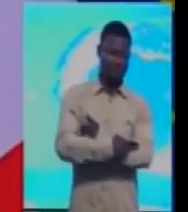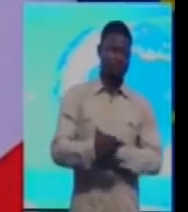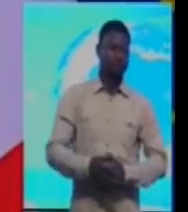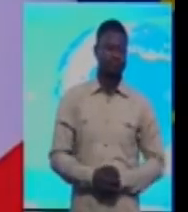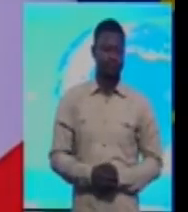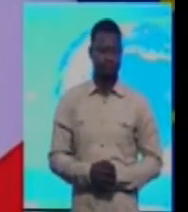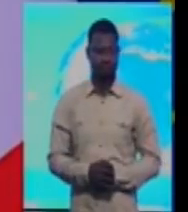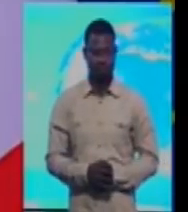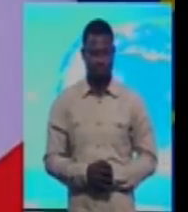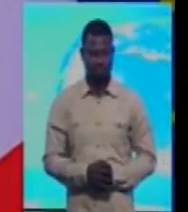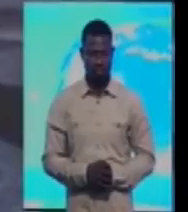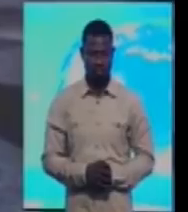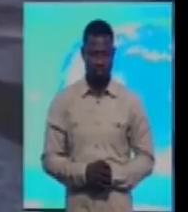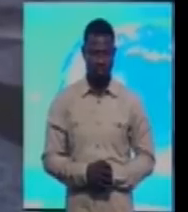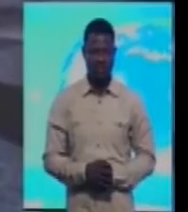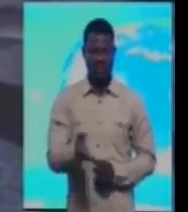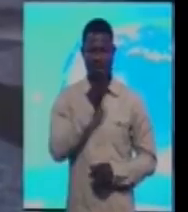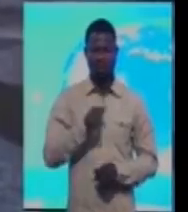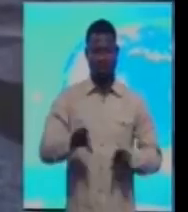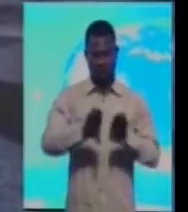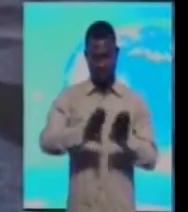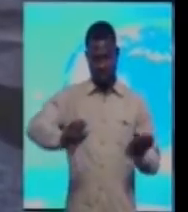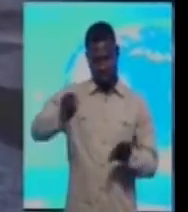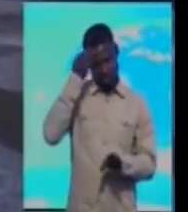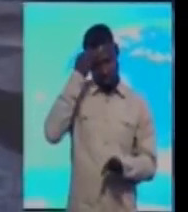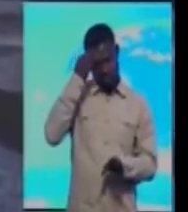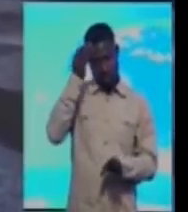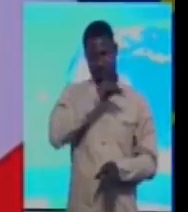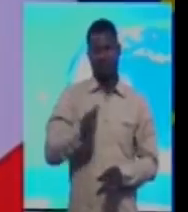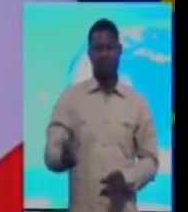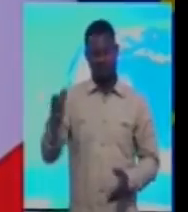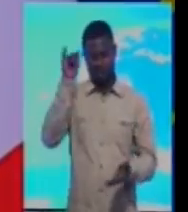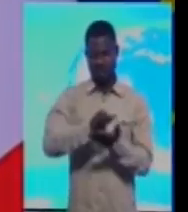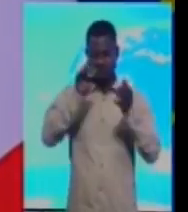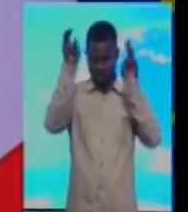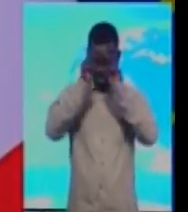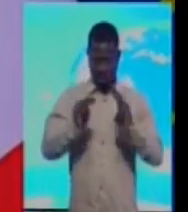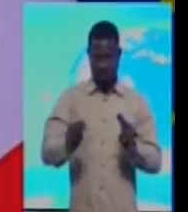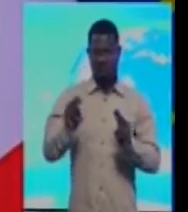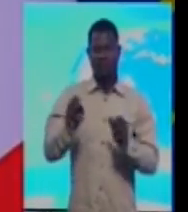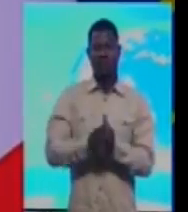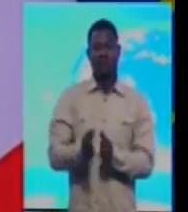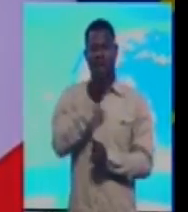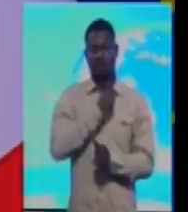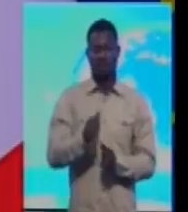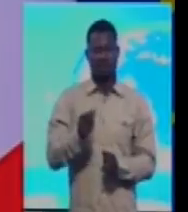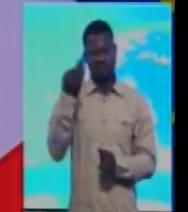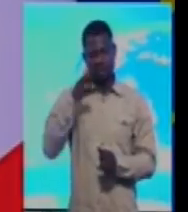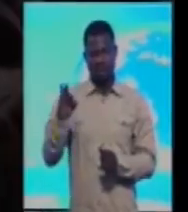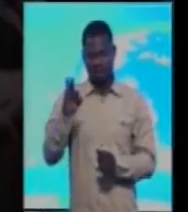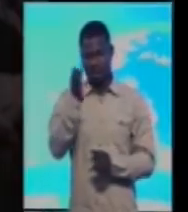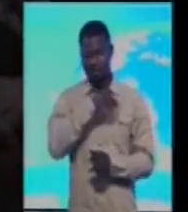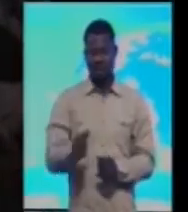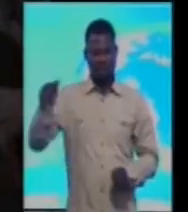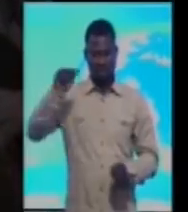En inaugurant ce mémorial, la France remplit une dette d'honneur.